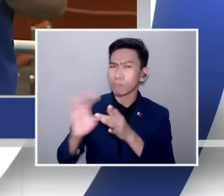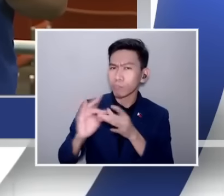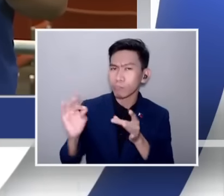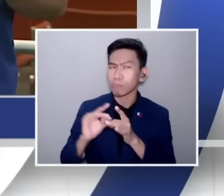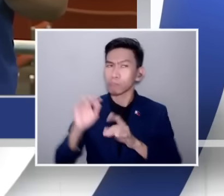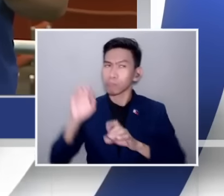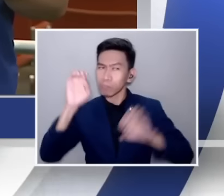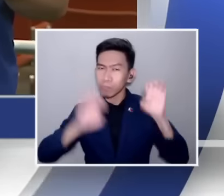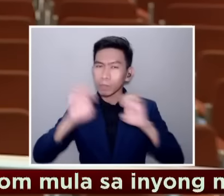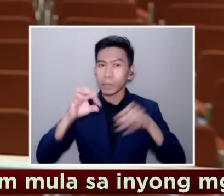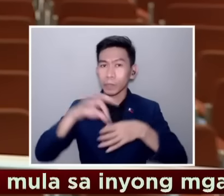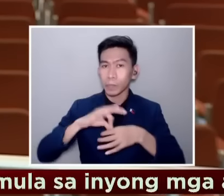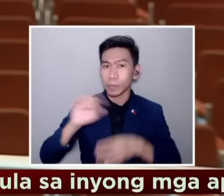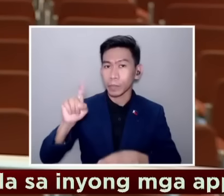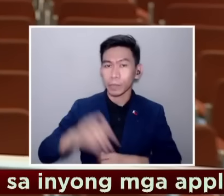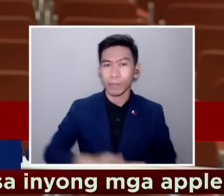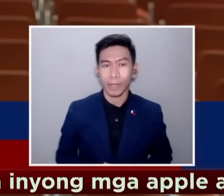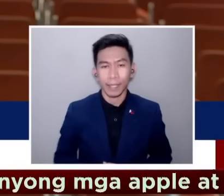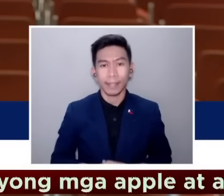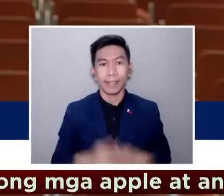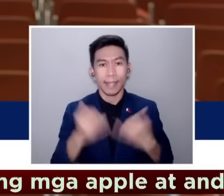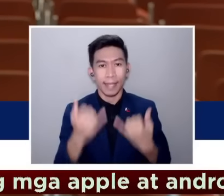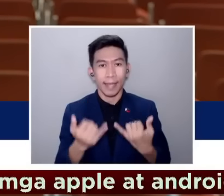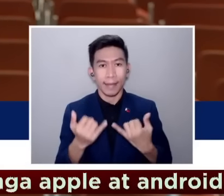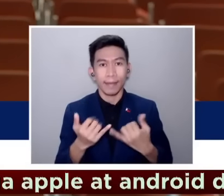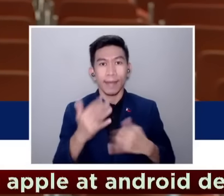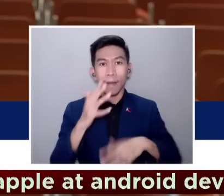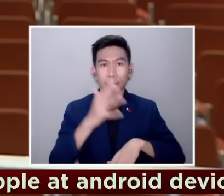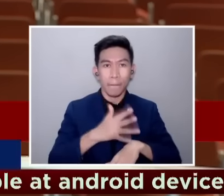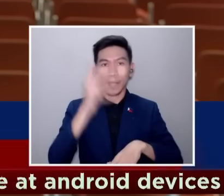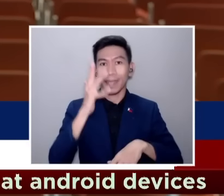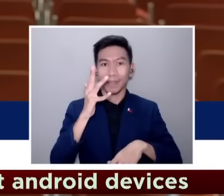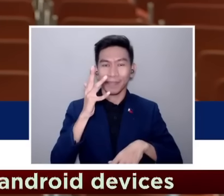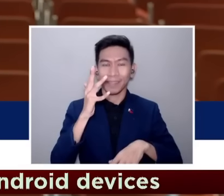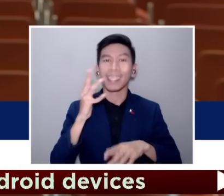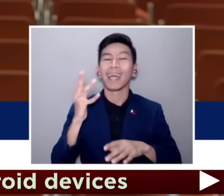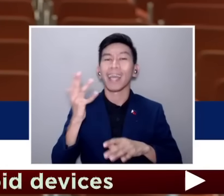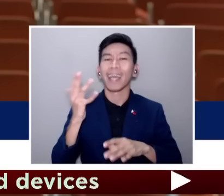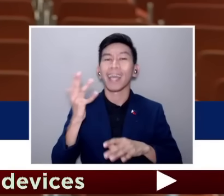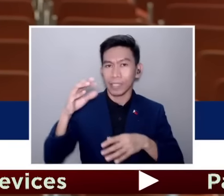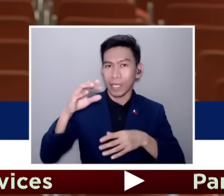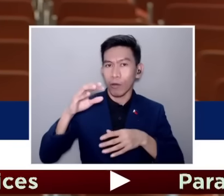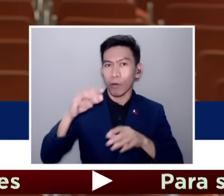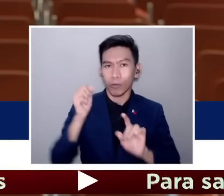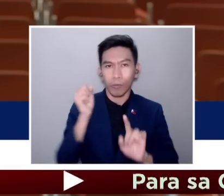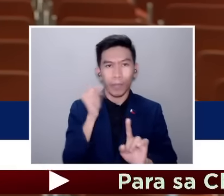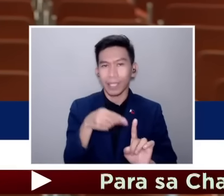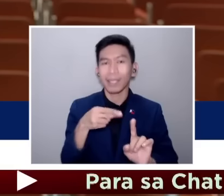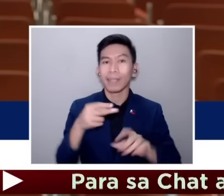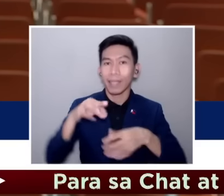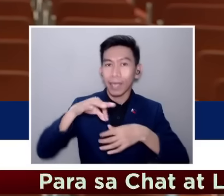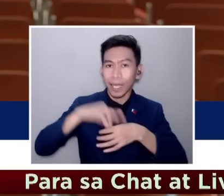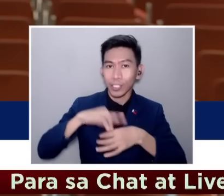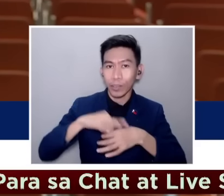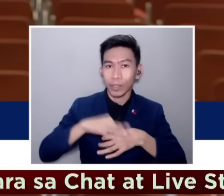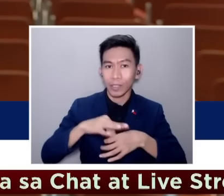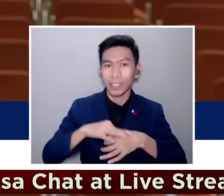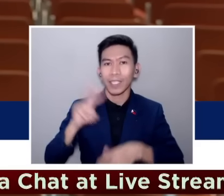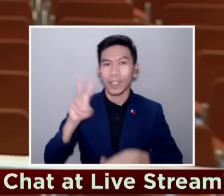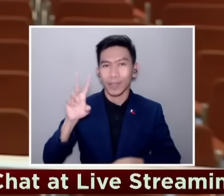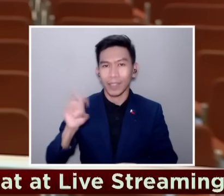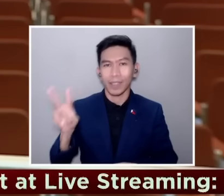Bernadette, panlibang automated election na nga ang halalan 2022 pero marami pa rin aberya sa makina. Bagamat aminadong may aberya,